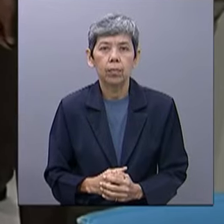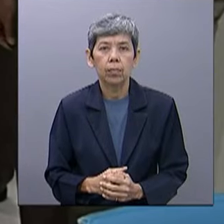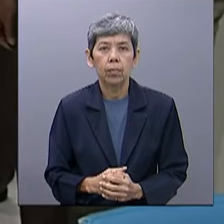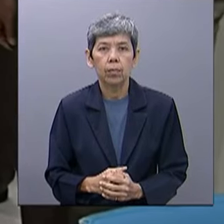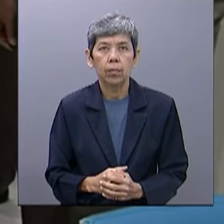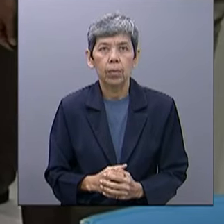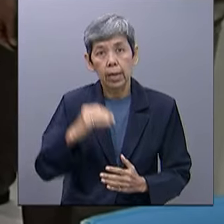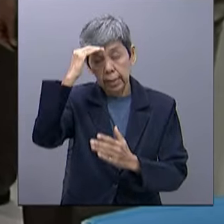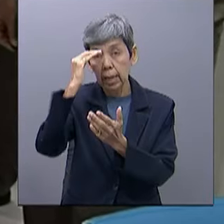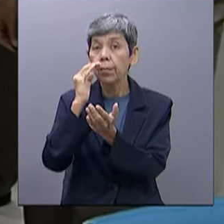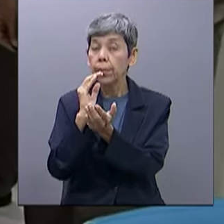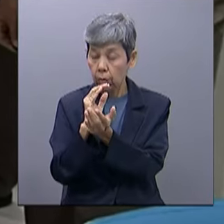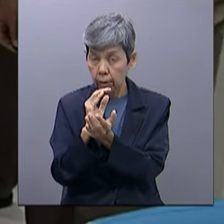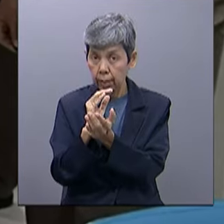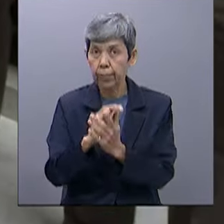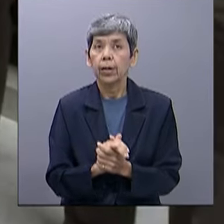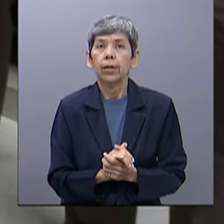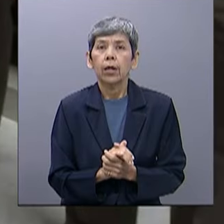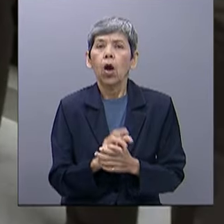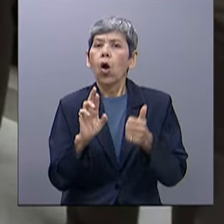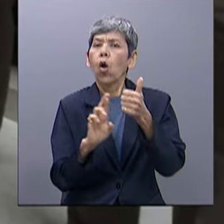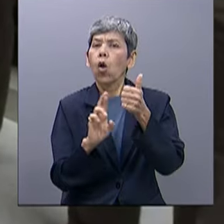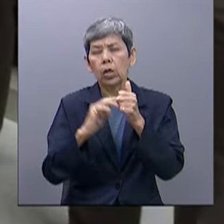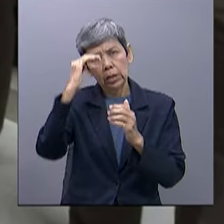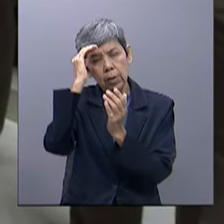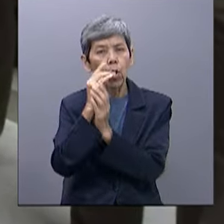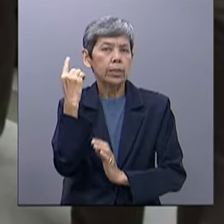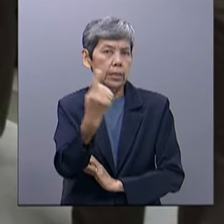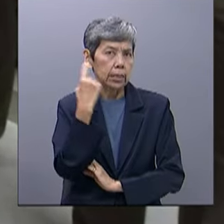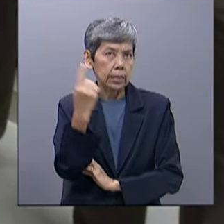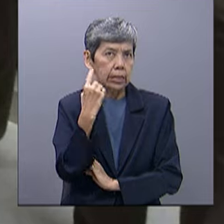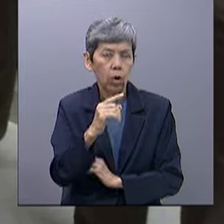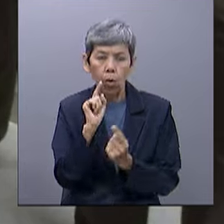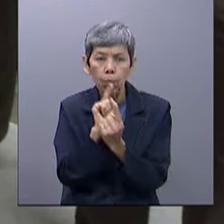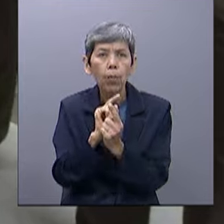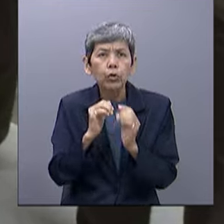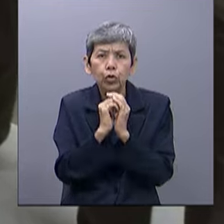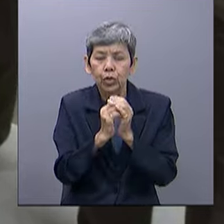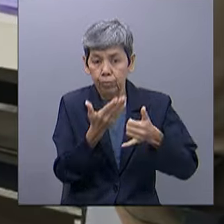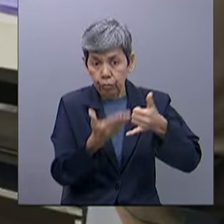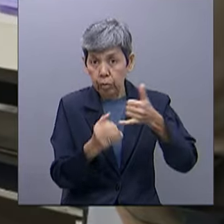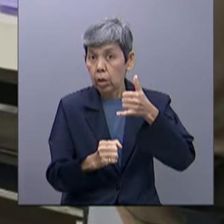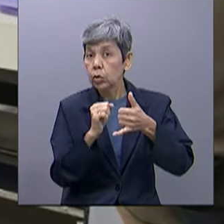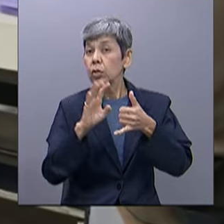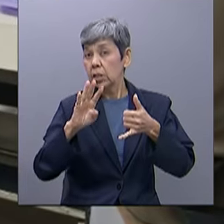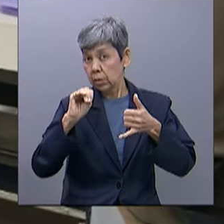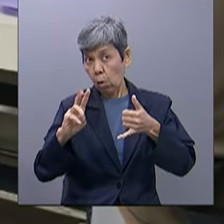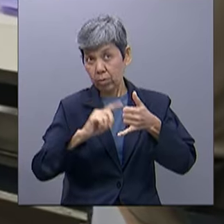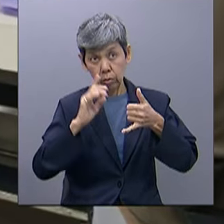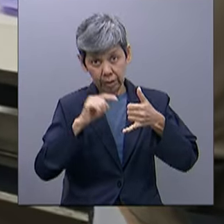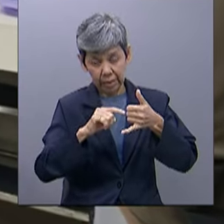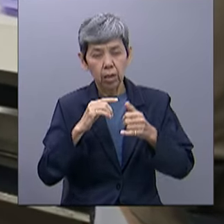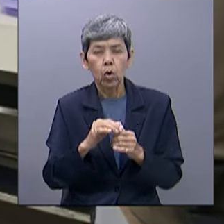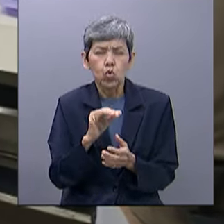ปลตำรวจตรีพงษ์สยามมีขันทองรองผู้บัญชาการตำรวจท่องเที่ยวได้เข้าเยี่ยมนักท่องเที่ยวชาวจีนอายุ 46ปีไป